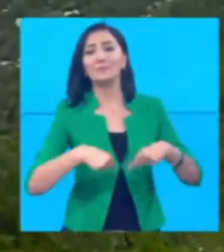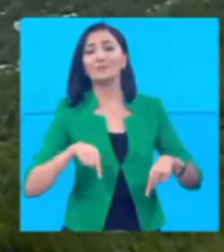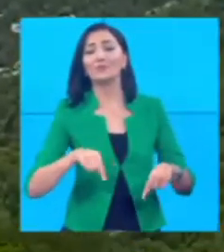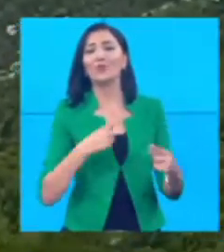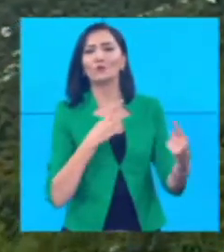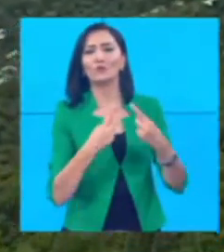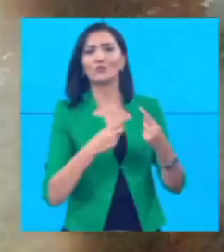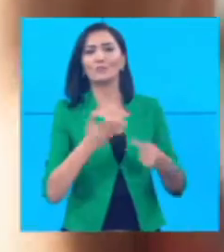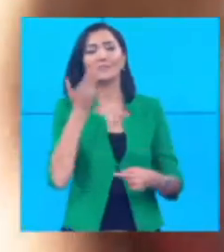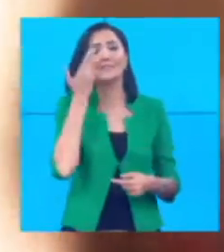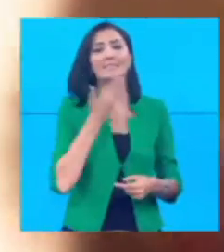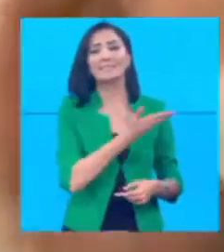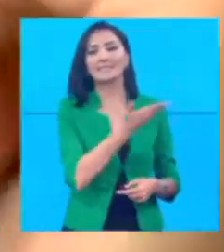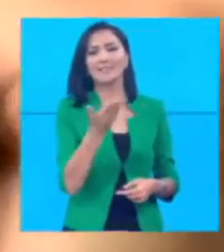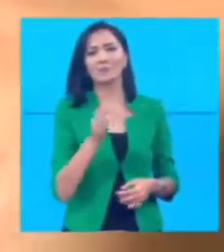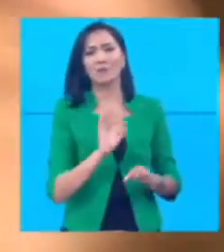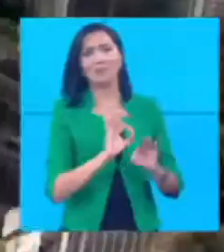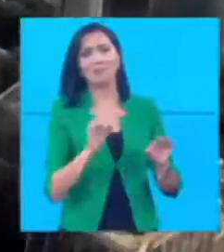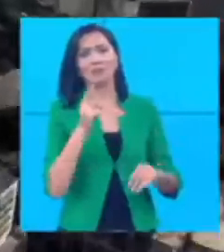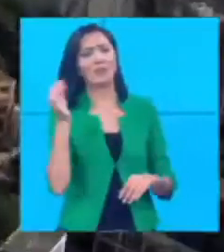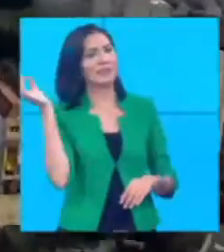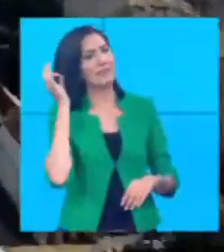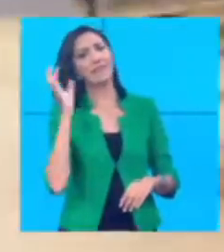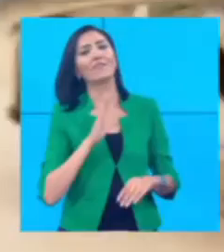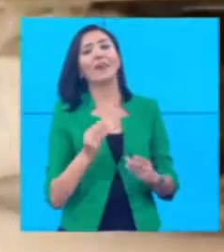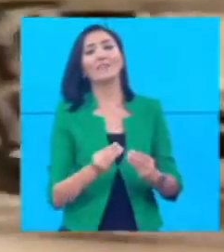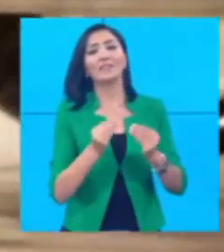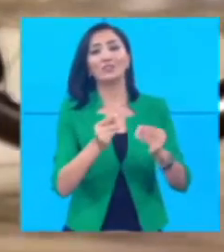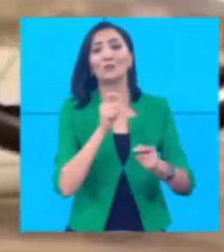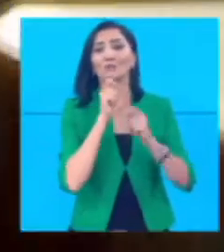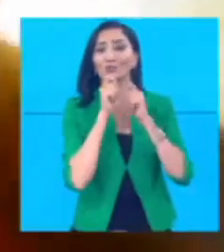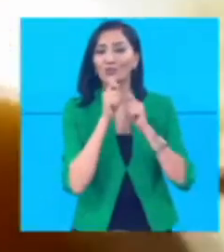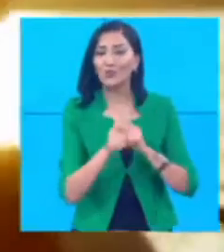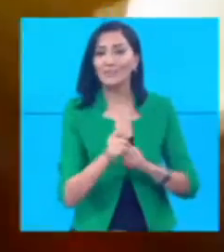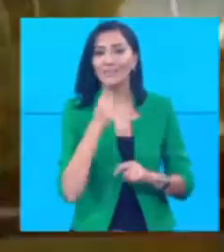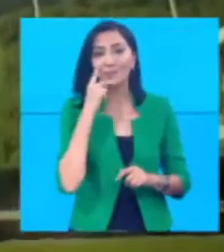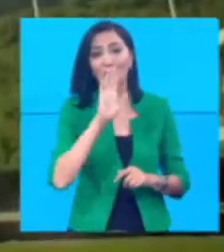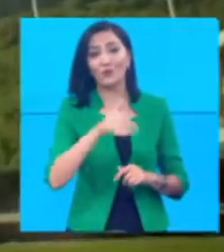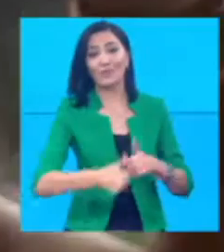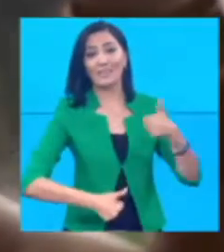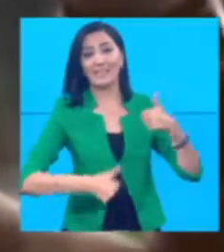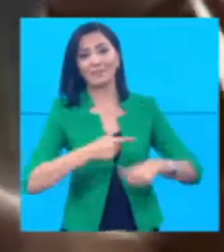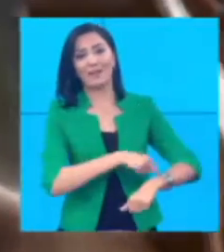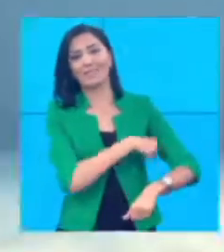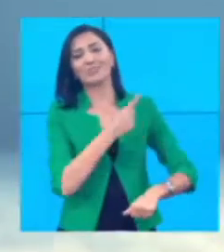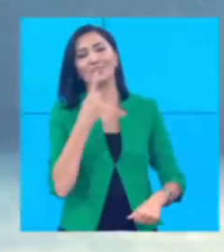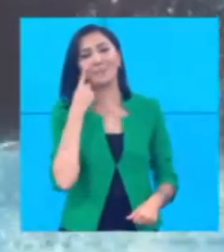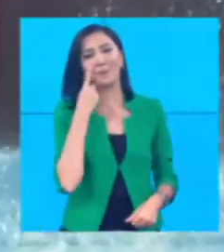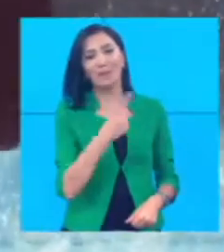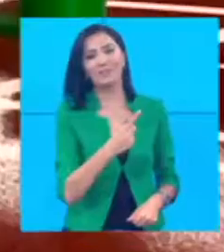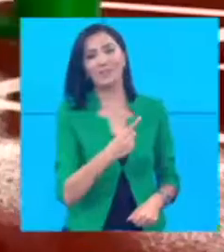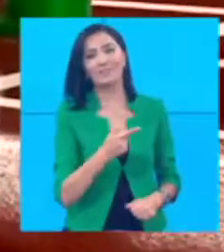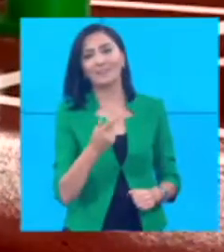Bizim burada konuştuklarımızı seyircilerimiz gayet net bir şekilde dinliyorlar. Evet. Vereceğiniz sözlere de bakacaklar. Evet. Sonra yarışma derecelerine de